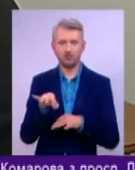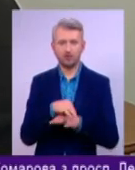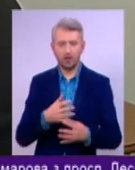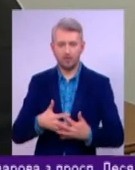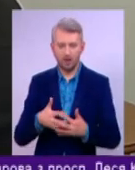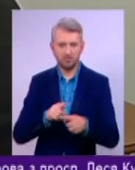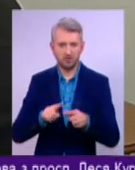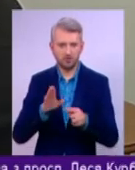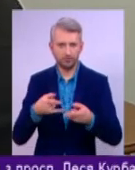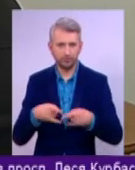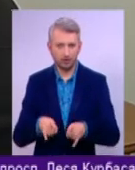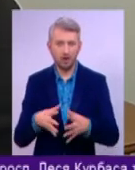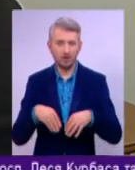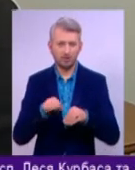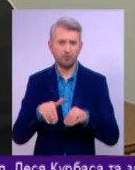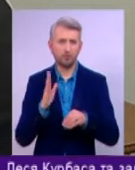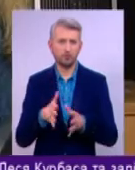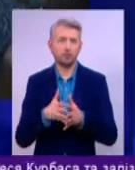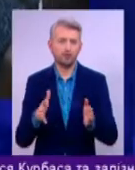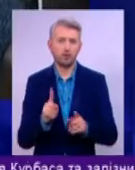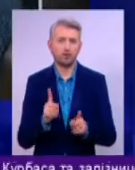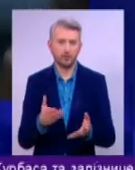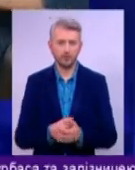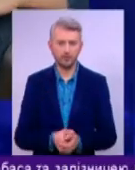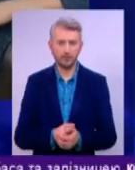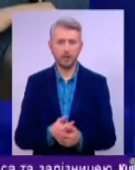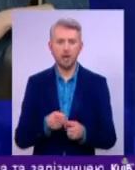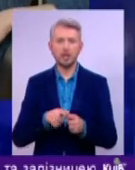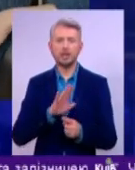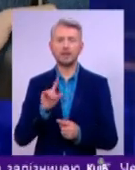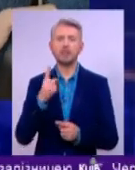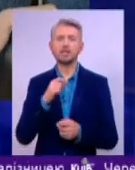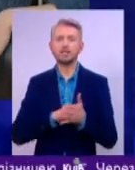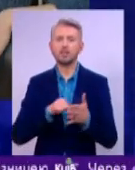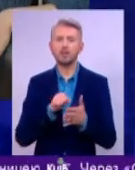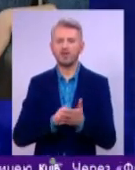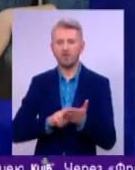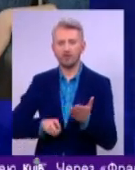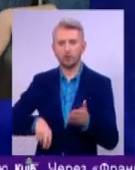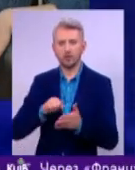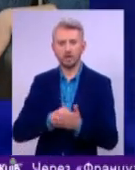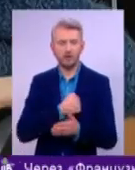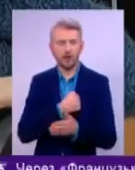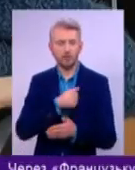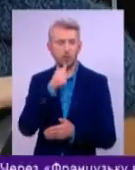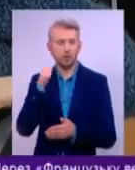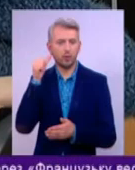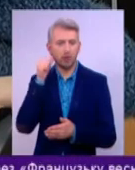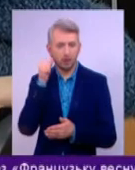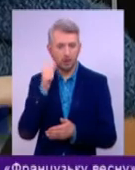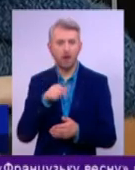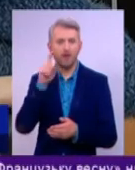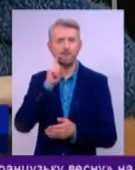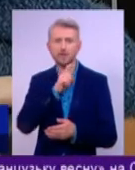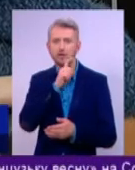на подходе. Хотя семья пусть будет большая, чего уж там. І це не єдиний привід відкосити від армії. Торік Вінницю приголомшила